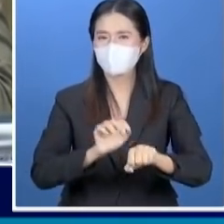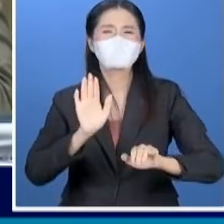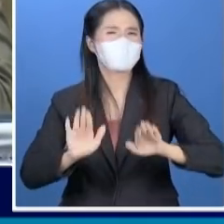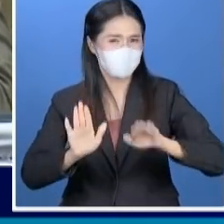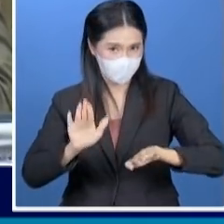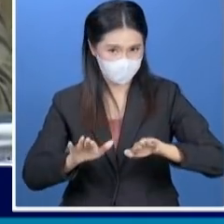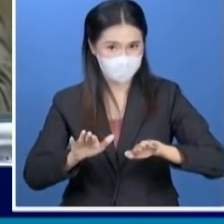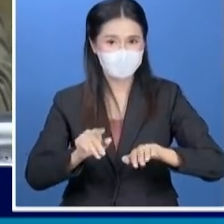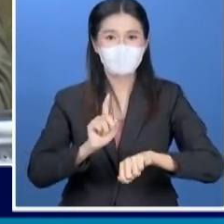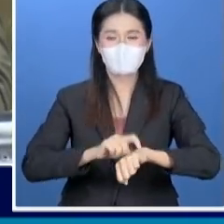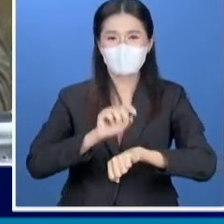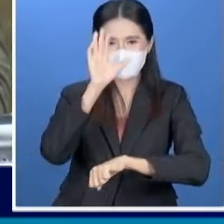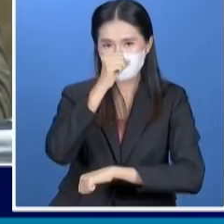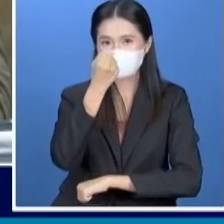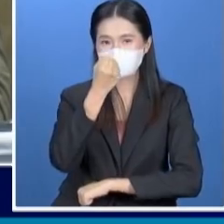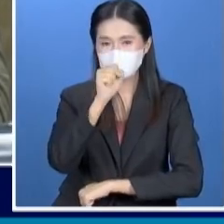าณ